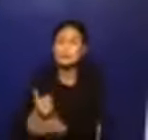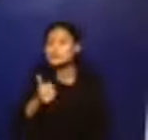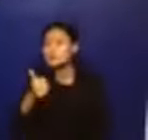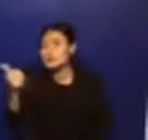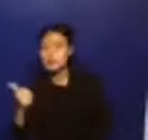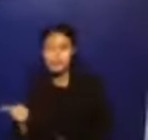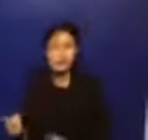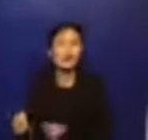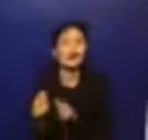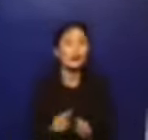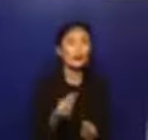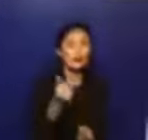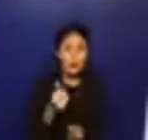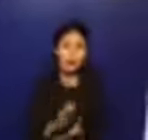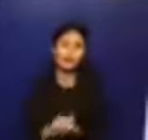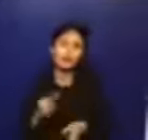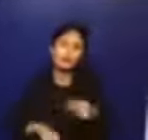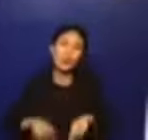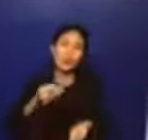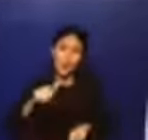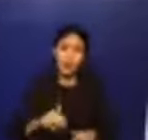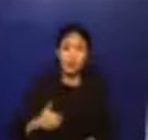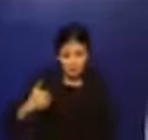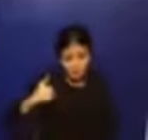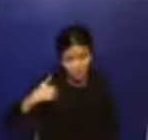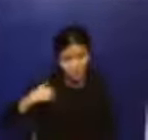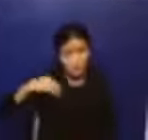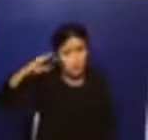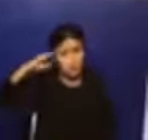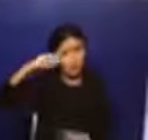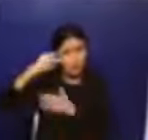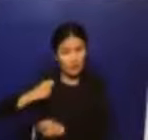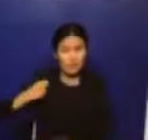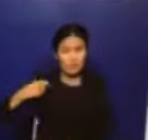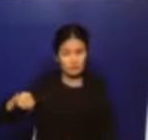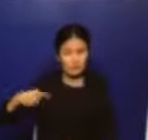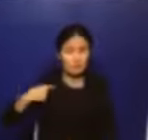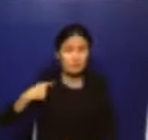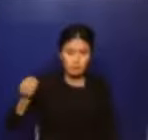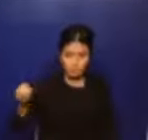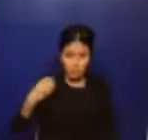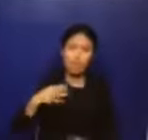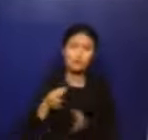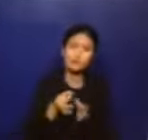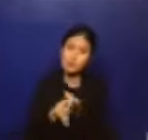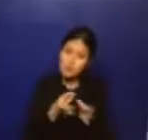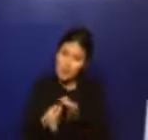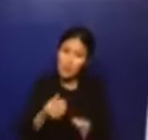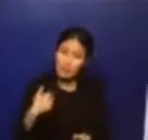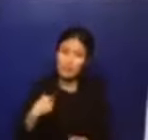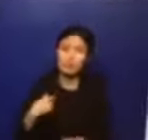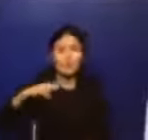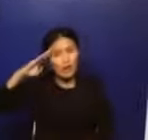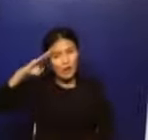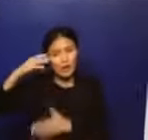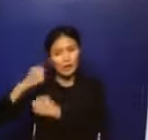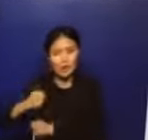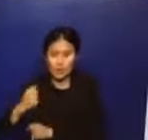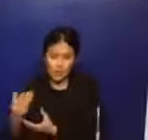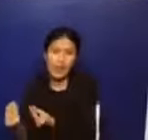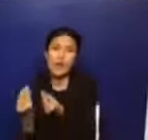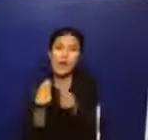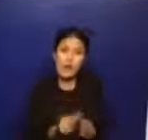ยอมรับในคำวินิจฉัยมีปรากฏอยู่ในคำวินิจฉัยของศาลรัฐธรรมนูญหน้า6และหน้า10ว่ากองทัพบกได้เป็นผู้มอบคุณประยุทธ์